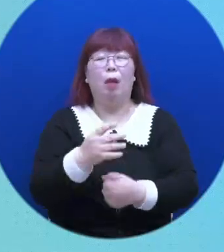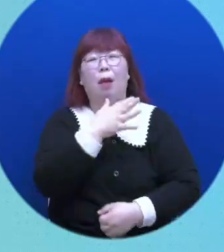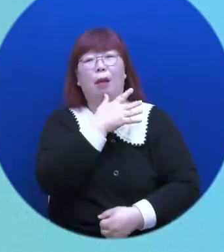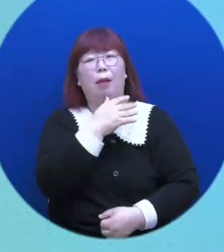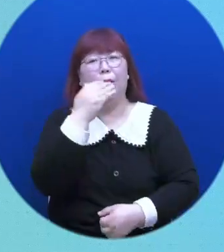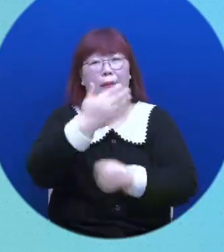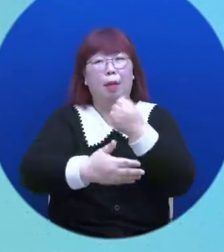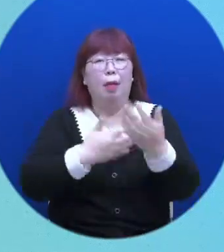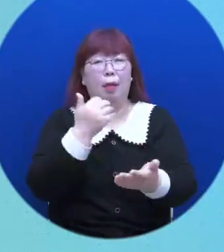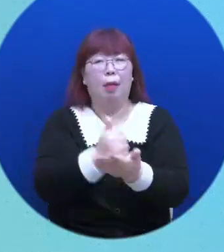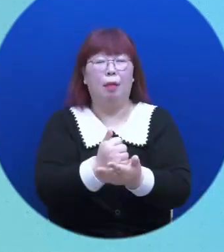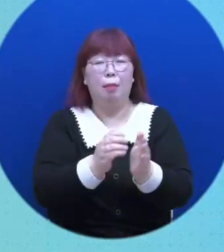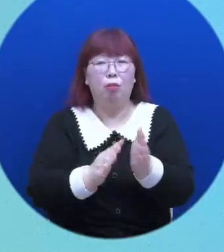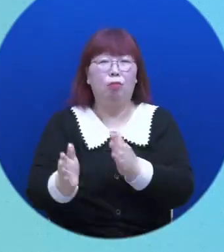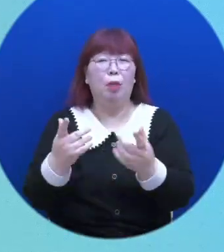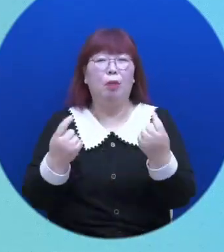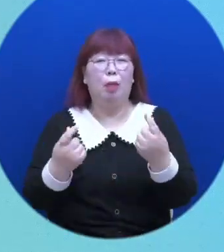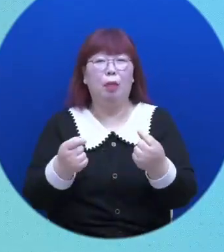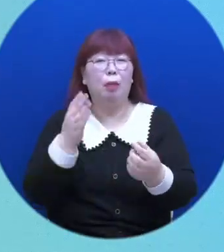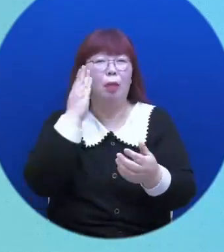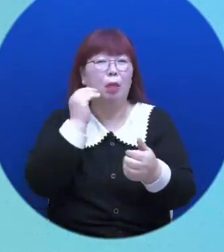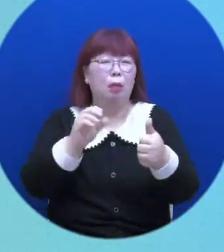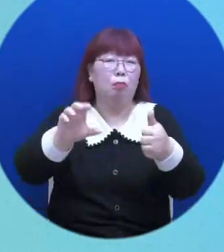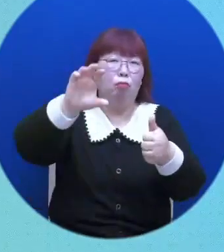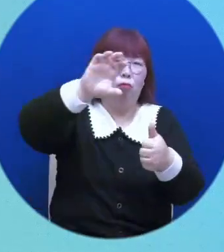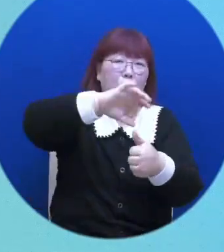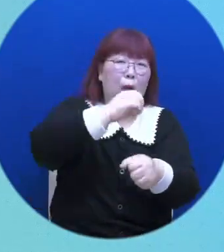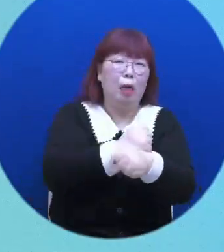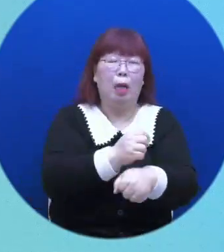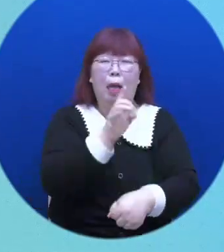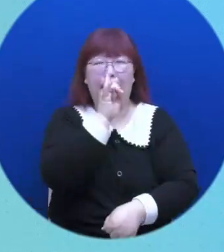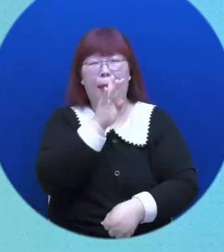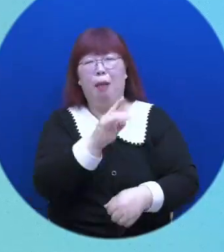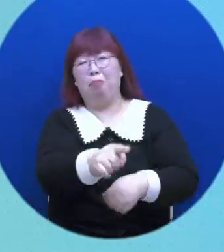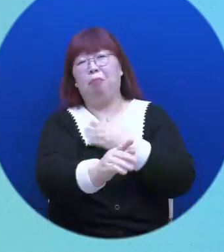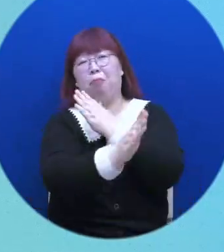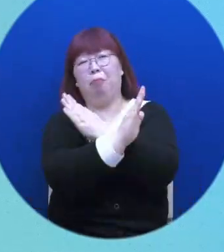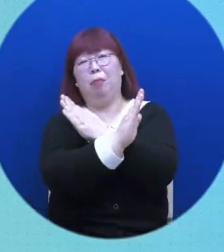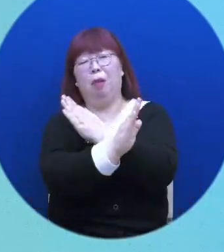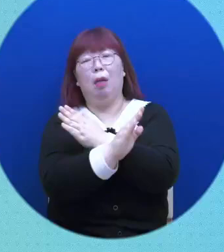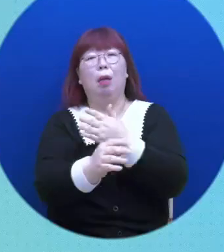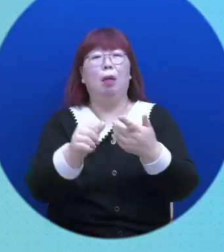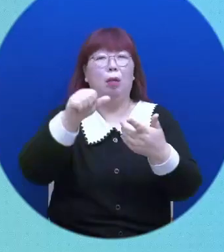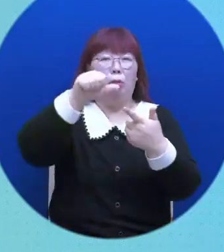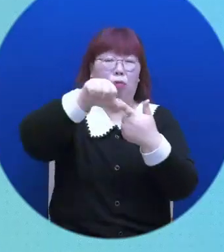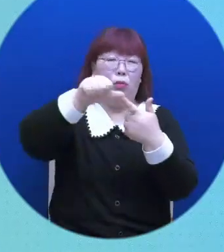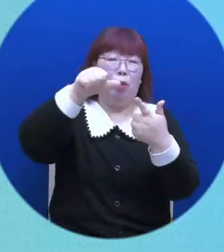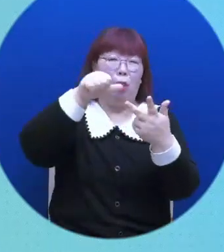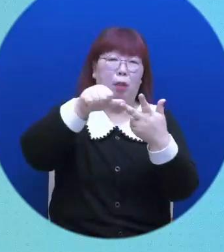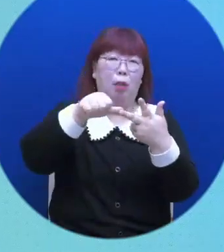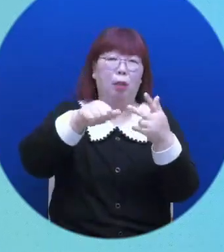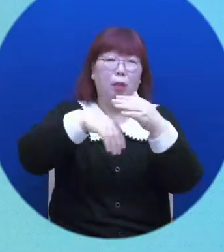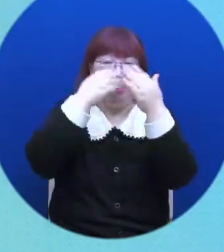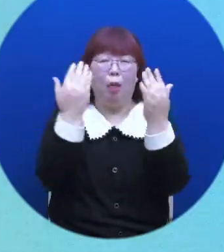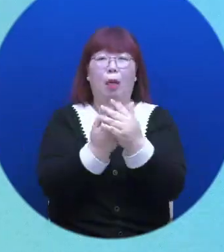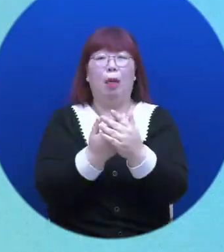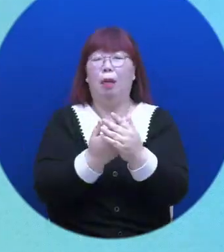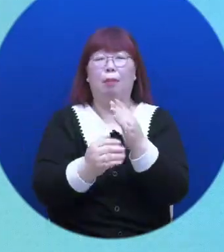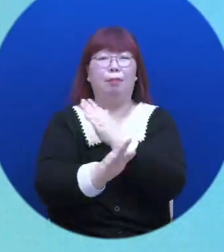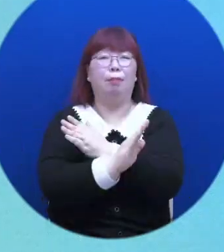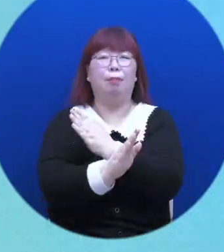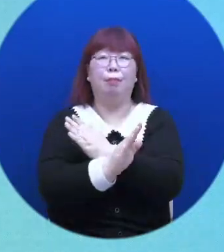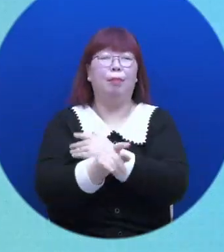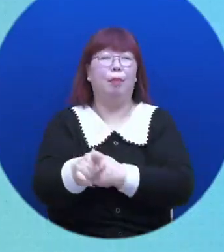준비했구나. 기름 불려오니까 아니야. 둘째, 셋째, 일곱째 다 보지만 하나님이 큐 사인을